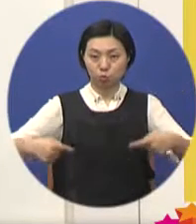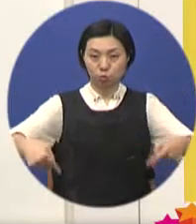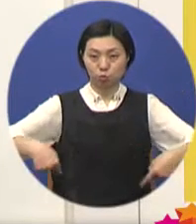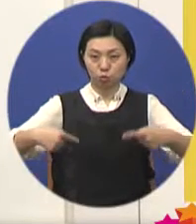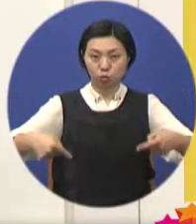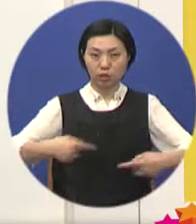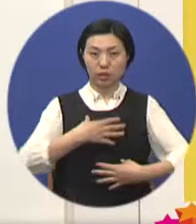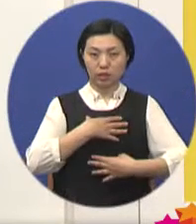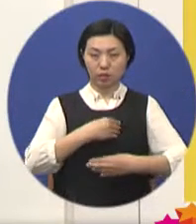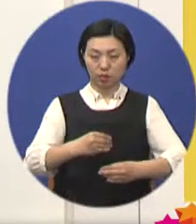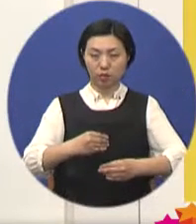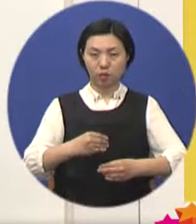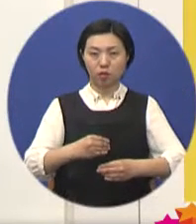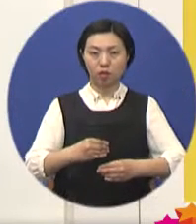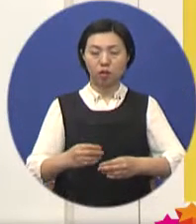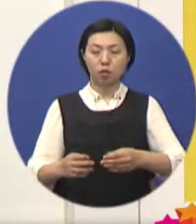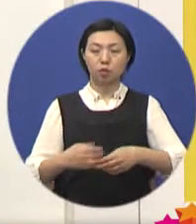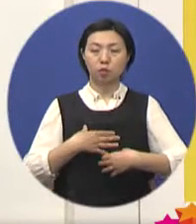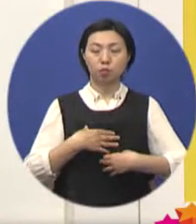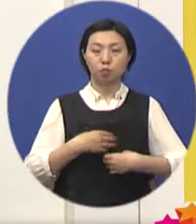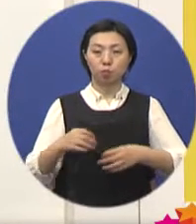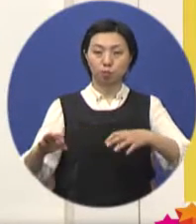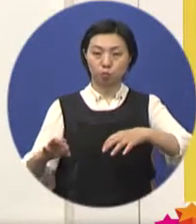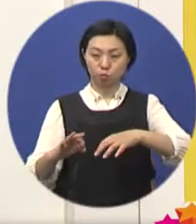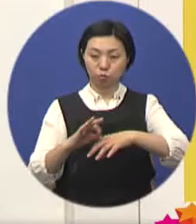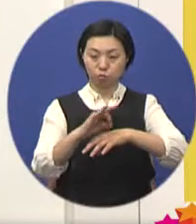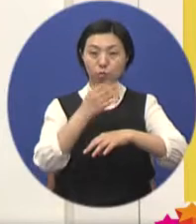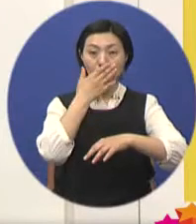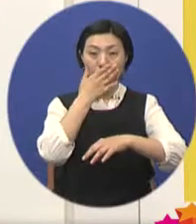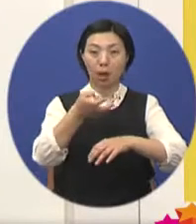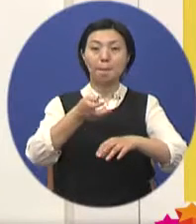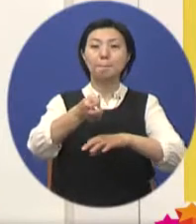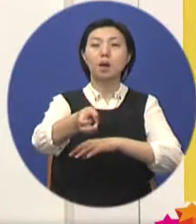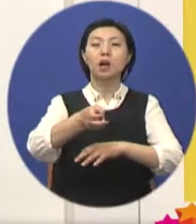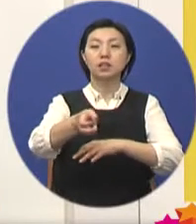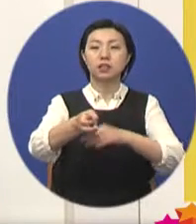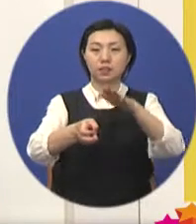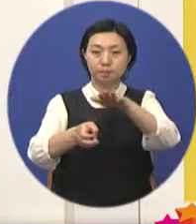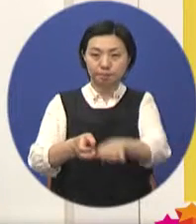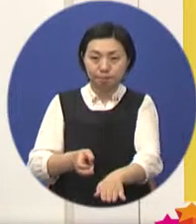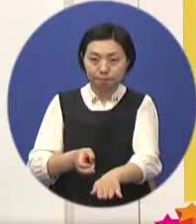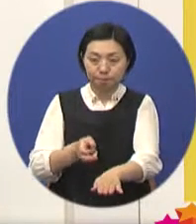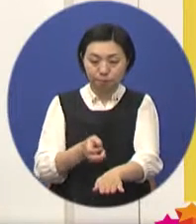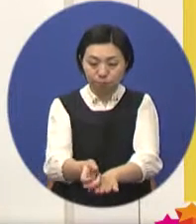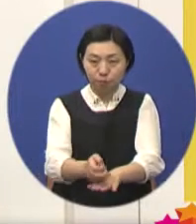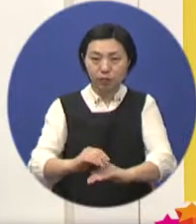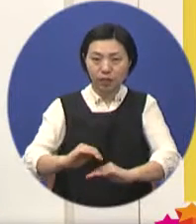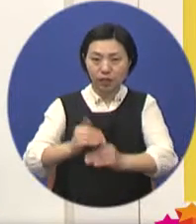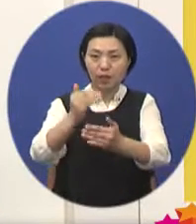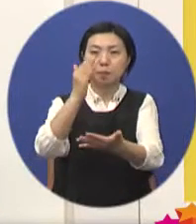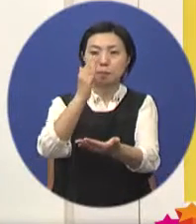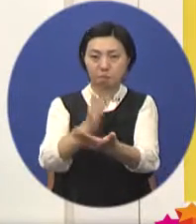편리하게 오를 수 있도록 만든 버스입니다. 차체 바닥이 낮고 출입구에 계단이